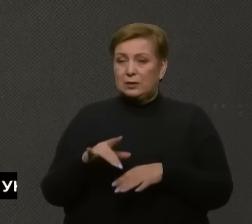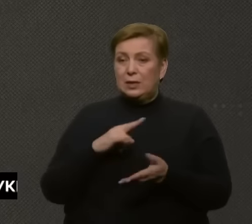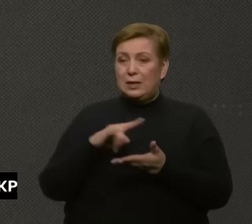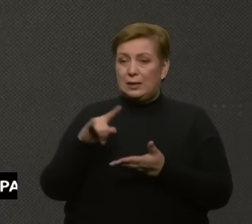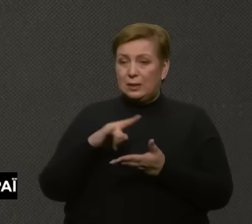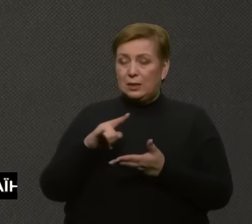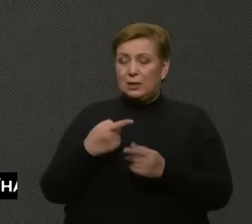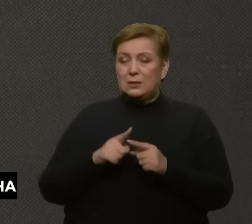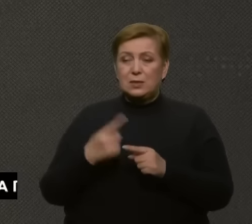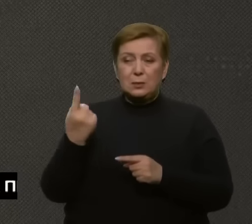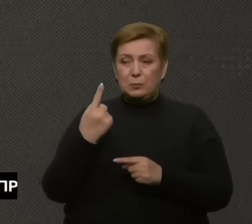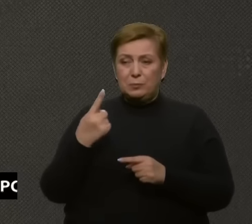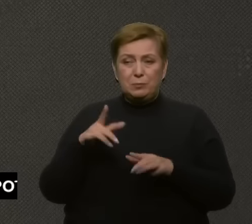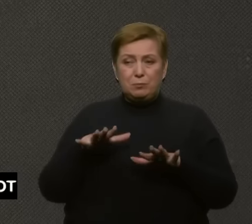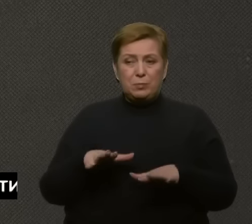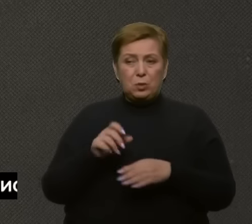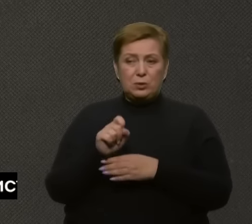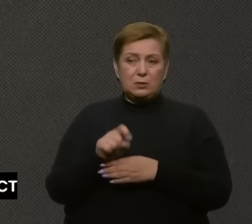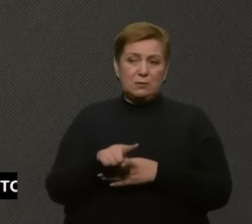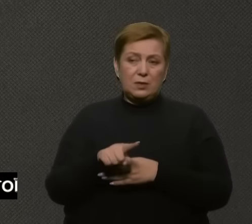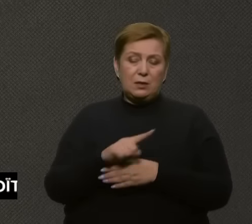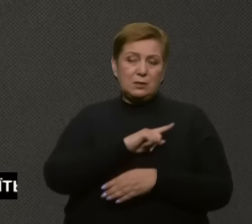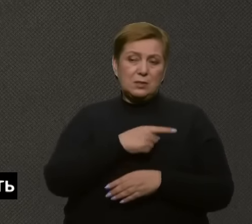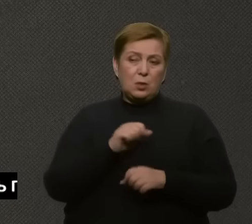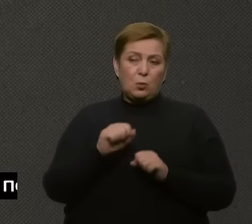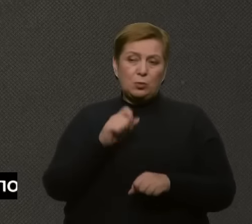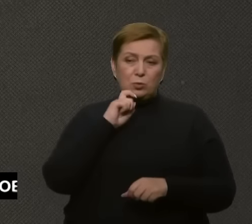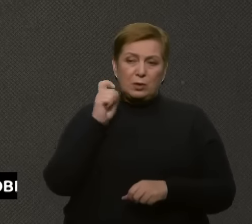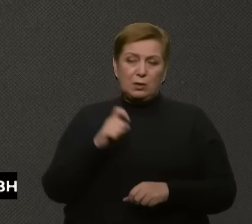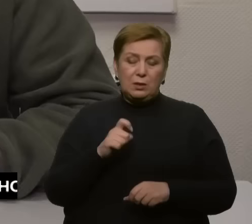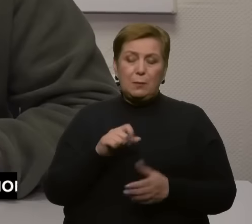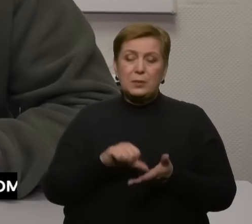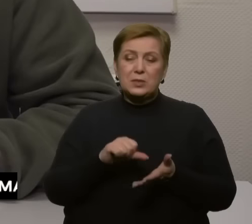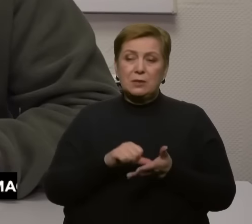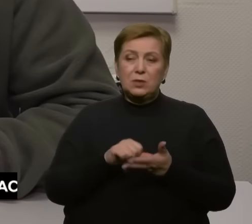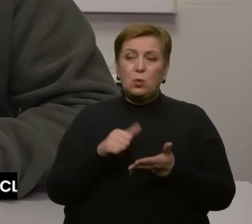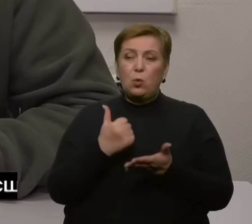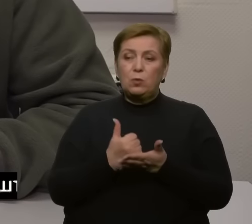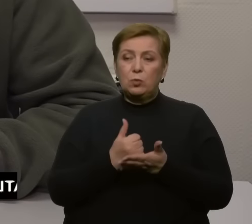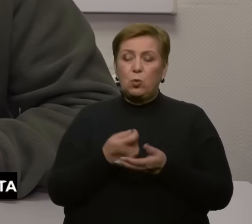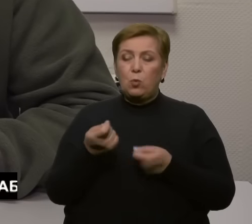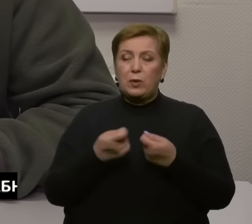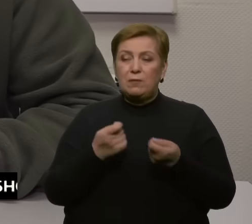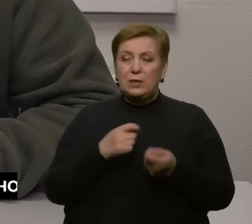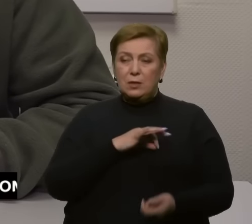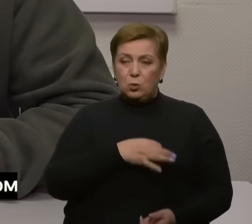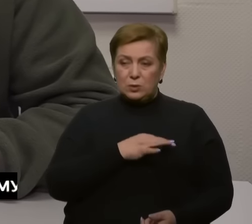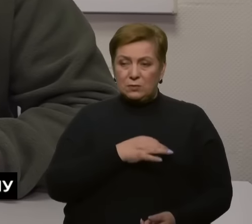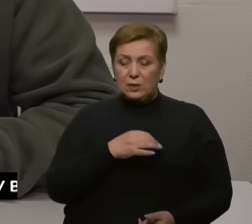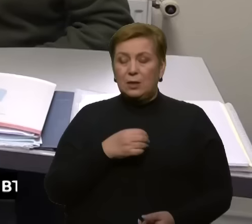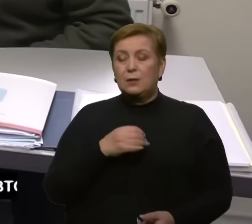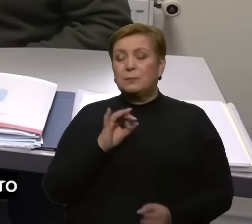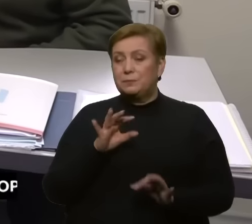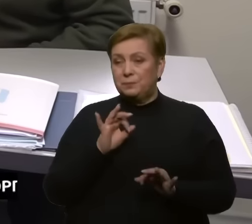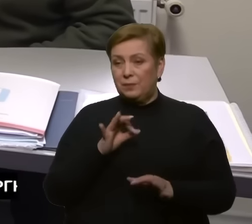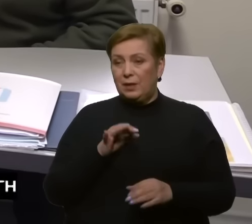пріоритетних завдань для Сил оборони України. Представник головного управління розвідки Андрій Юсов розповідає, на сьогодні знищувати російські літаки можна,